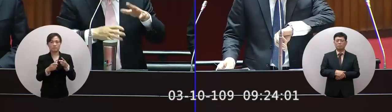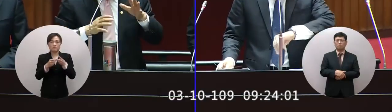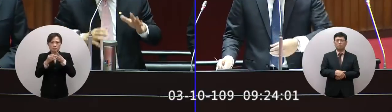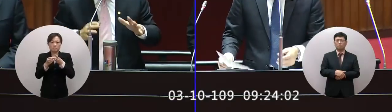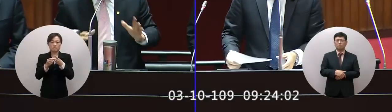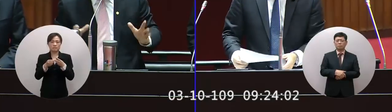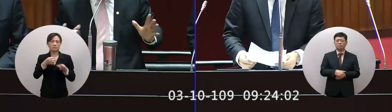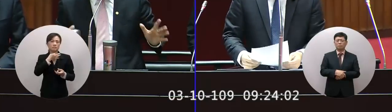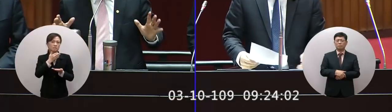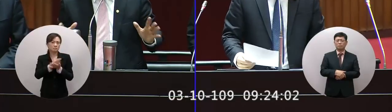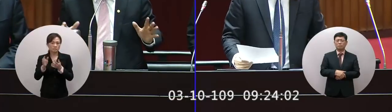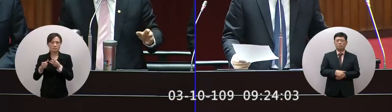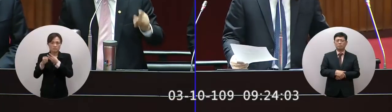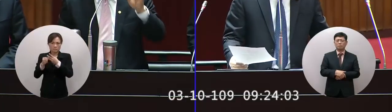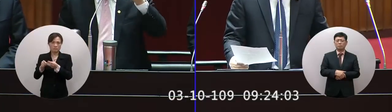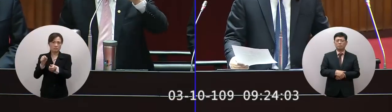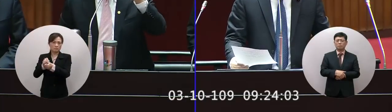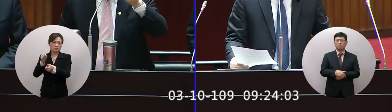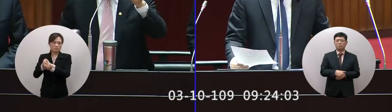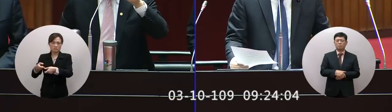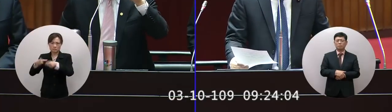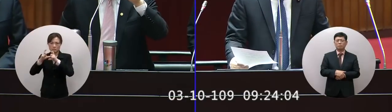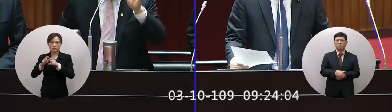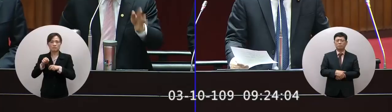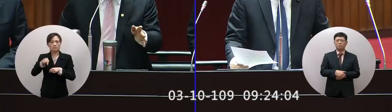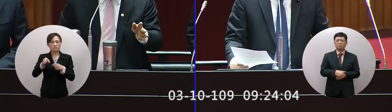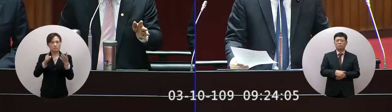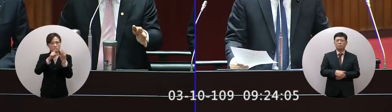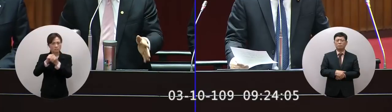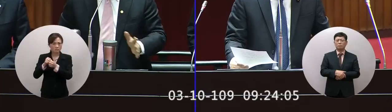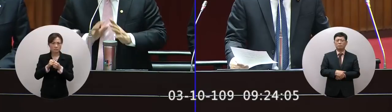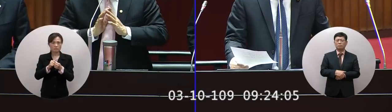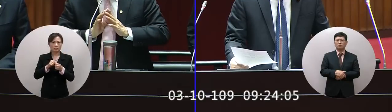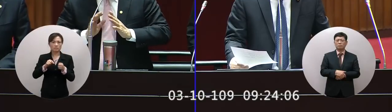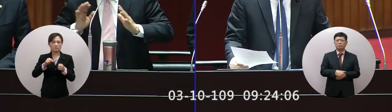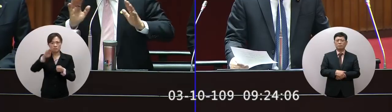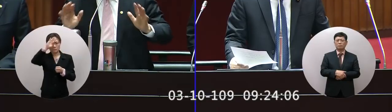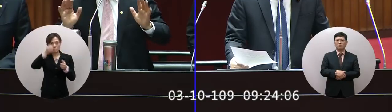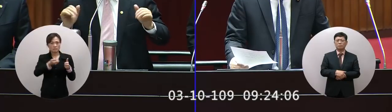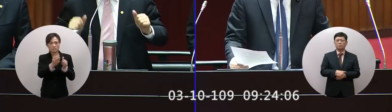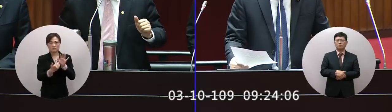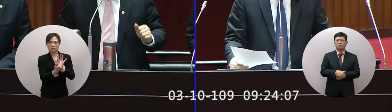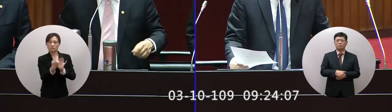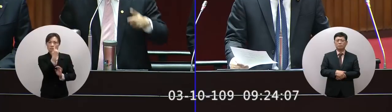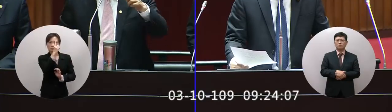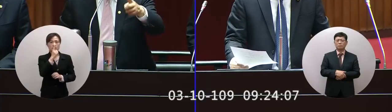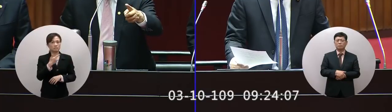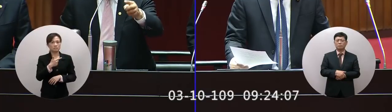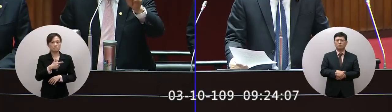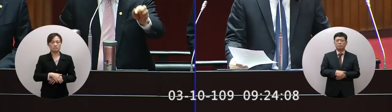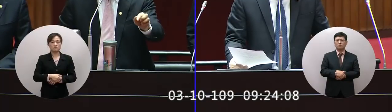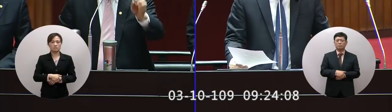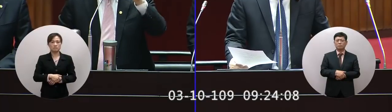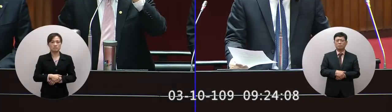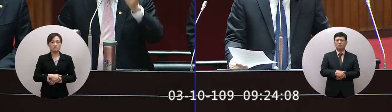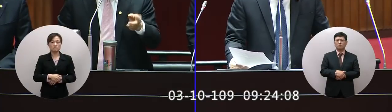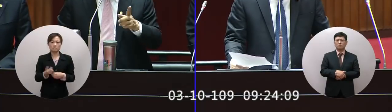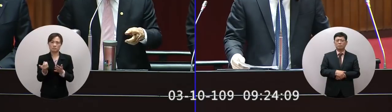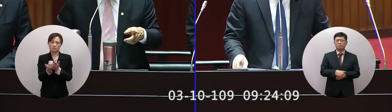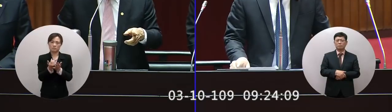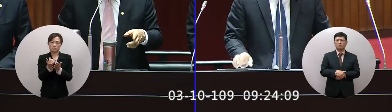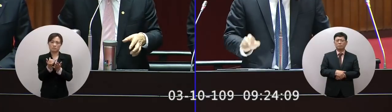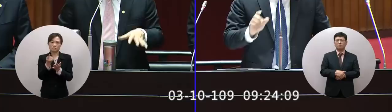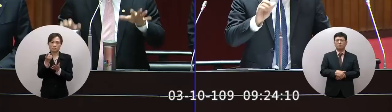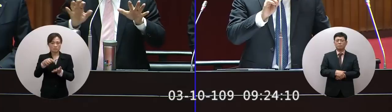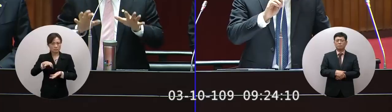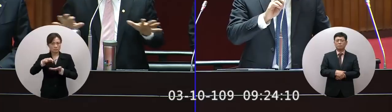兴，这很多这一方面的事情就不只是一个防疫了，就涉及到方方面面。至于你所讲这个